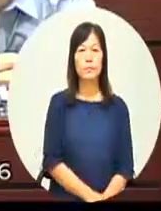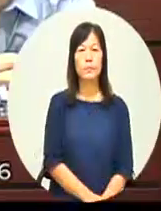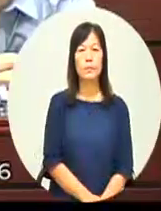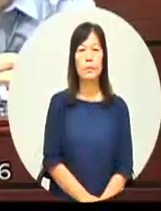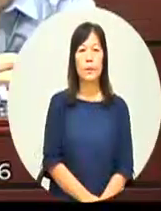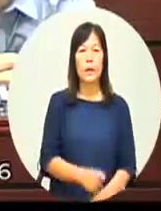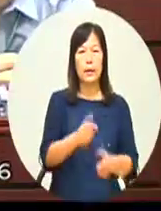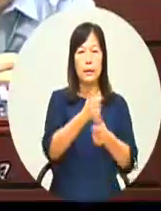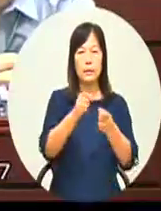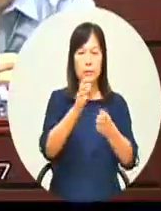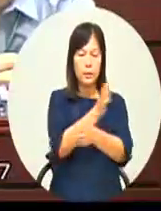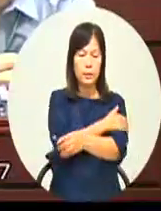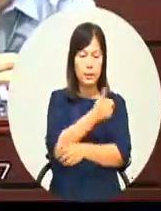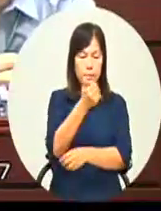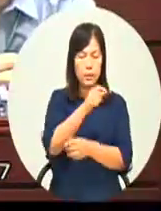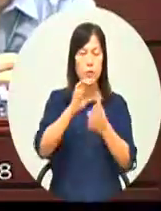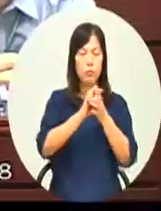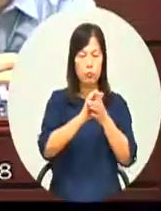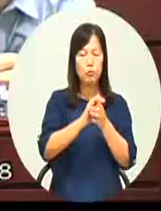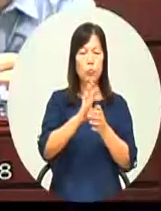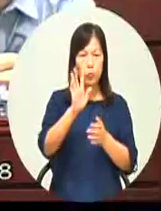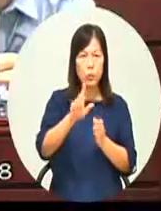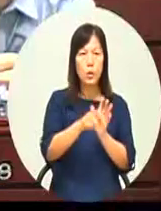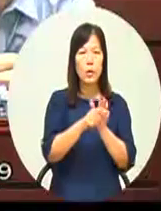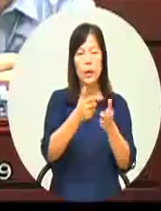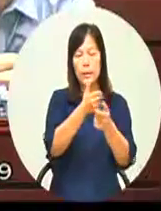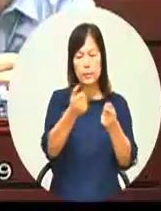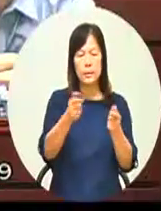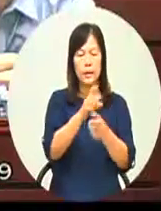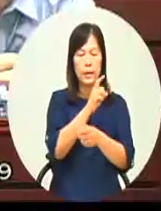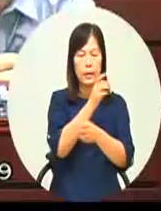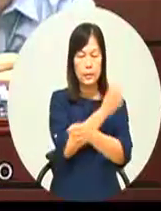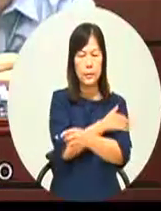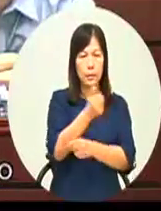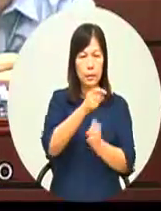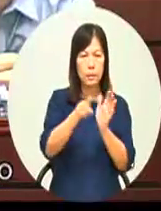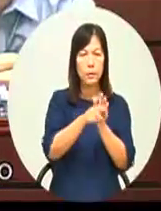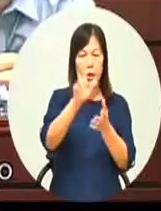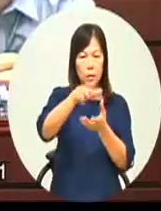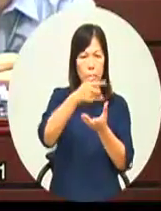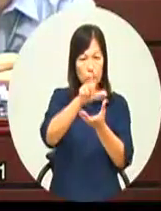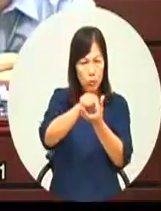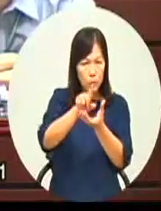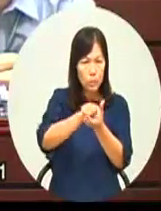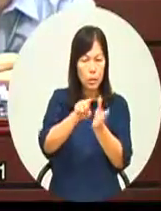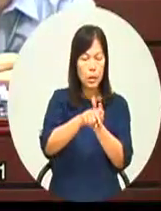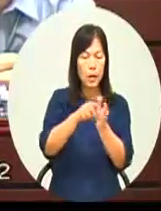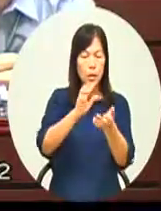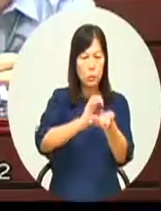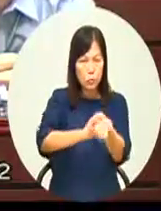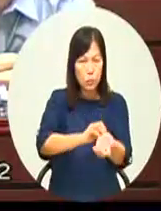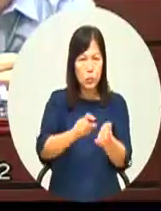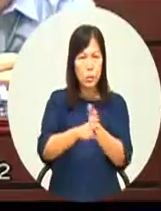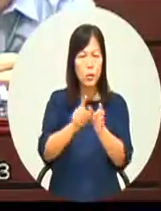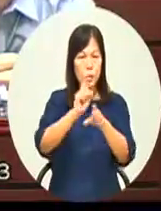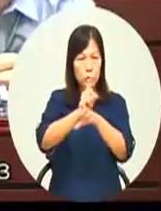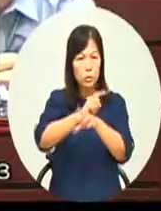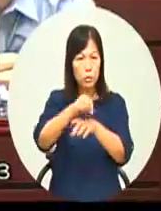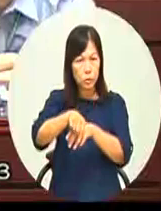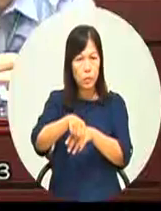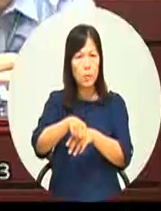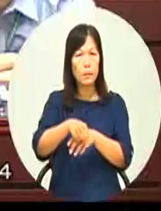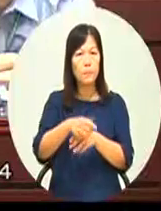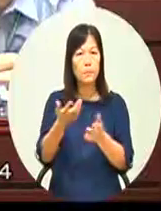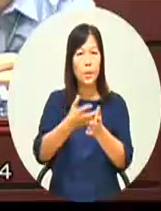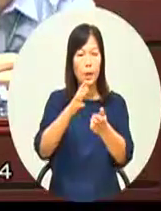谢谢陈议员的关心，也很感谢陈议员在这个燕巢区就医的计程车弹性运输，我们